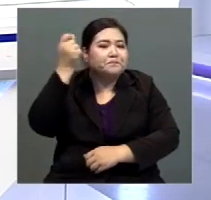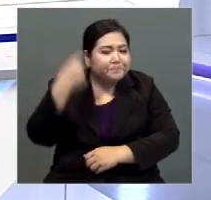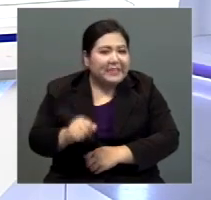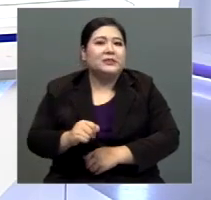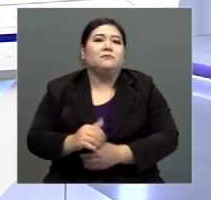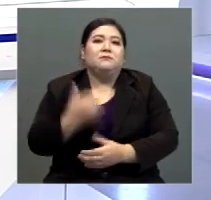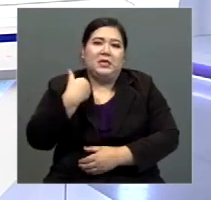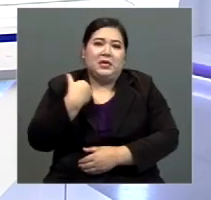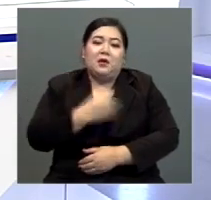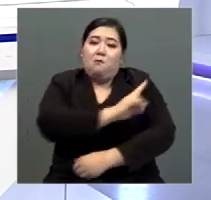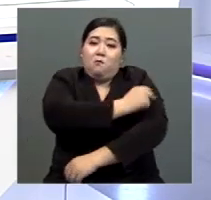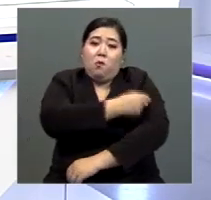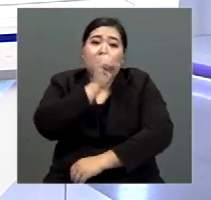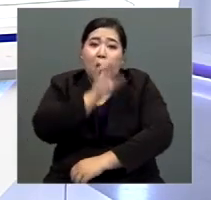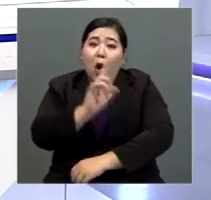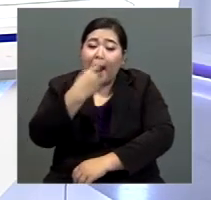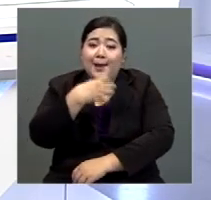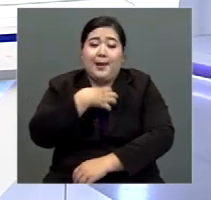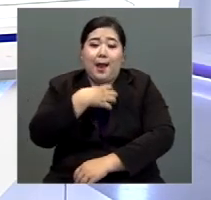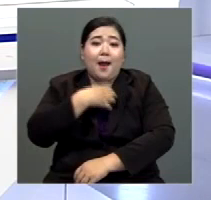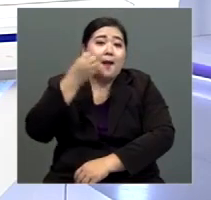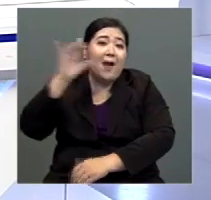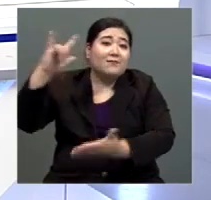ๆ